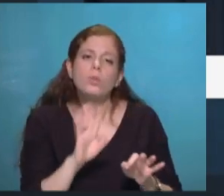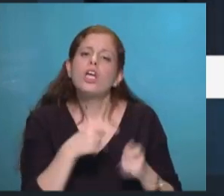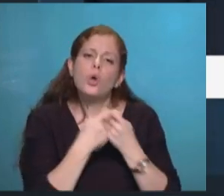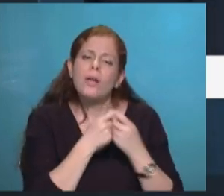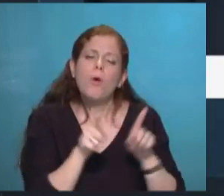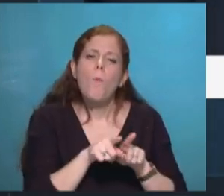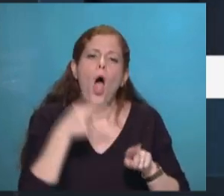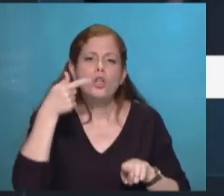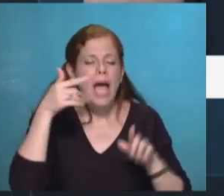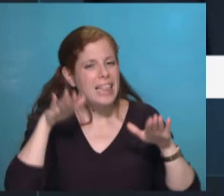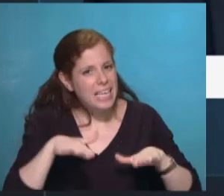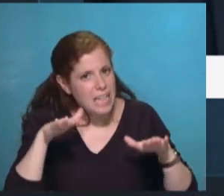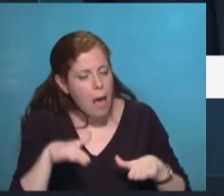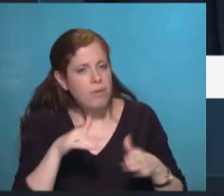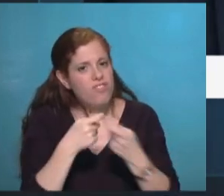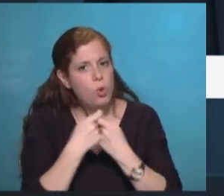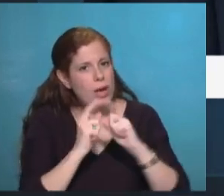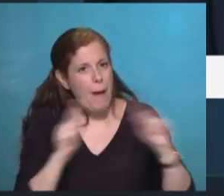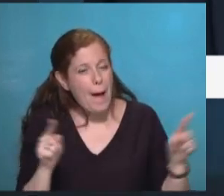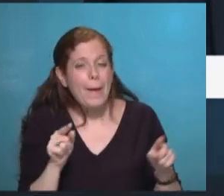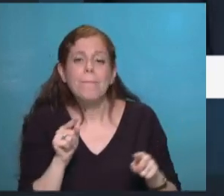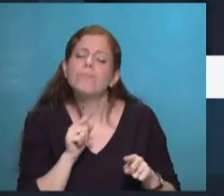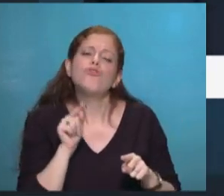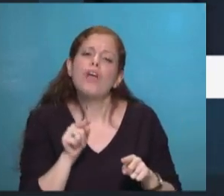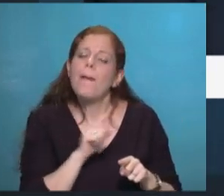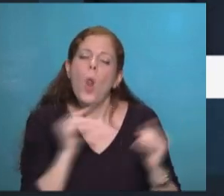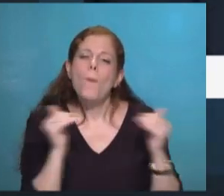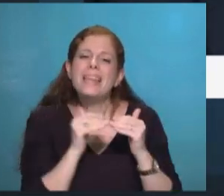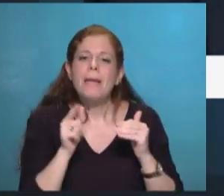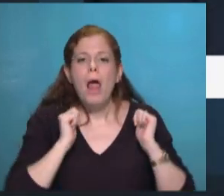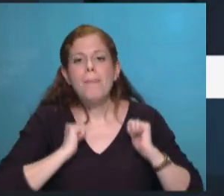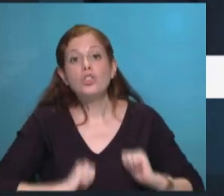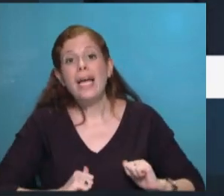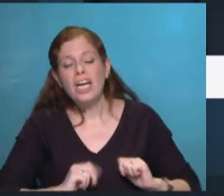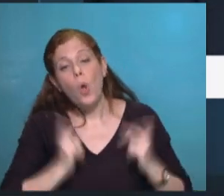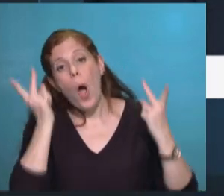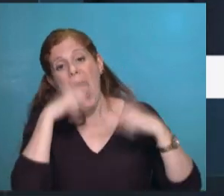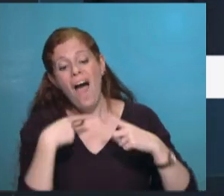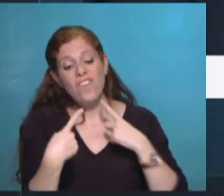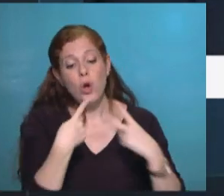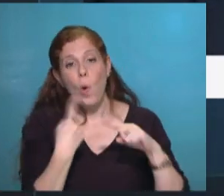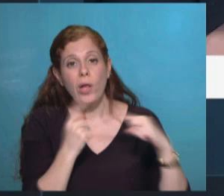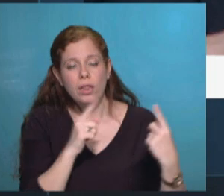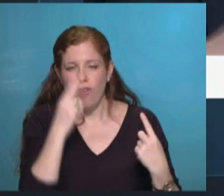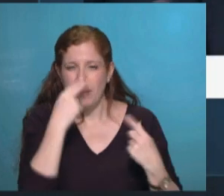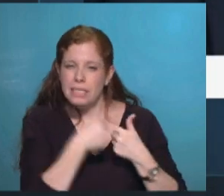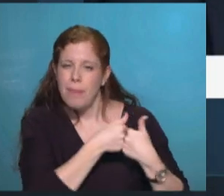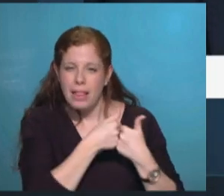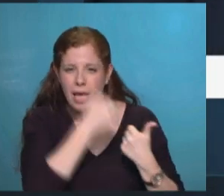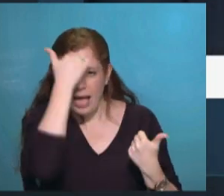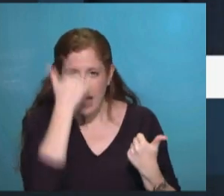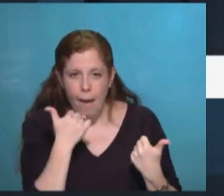ארגונים אחרים, שהם לא טוב, לא בא להם טוב השקט או ההבנות האלה, והם מנסים לאתגר את חמאס